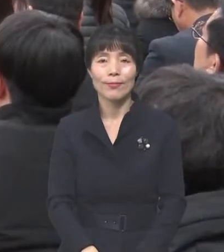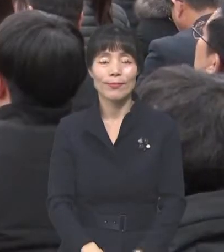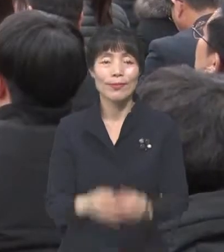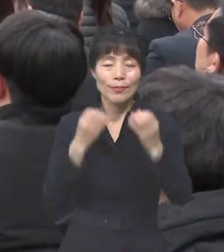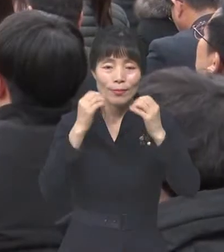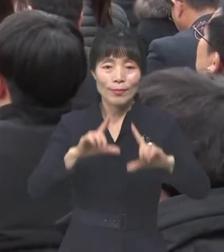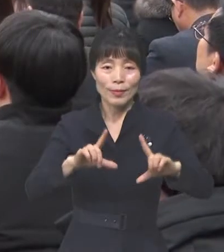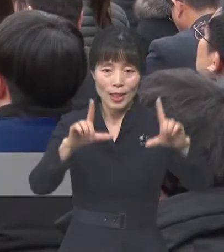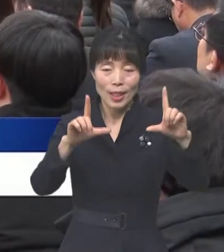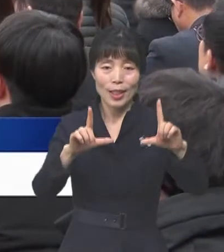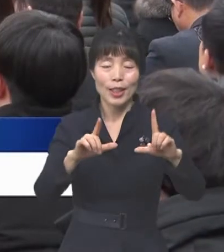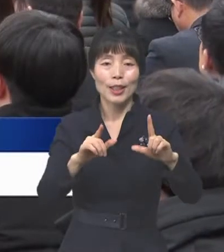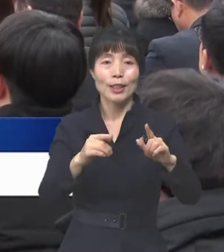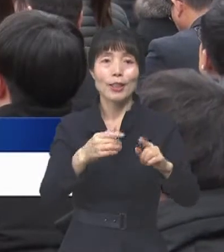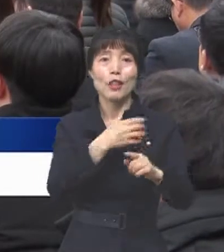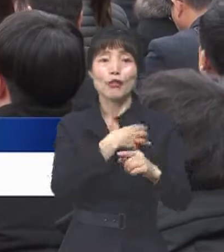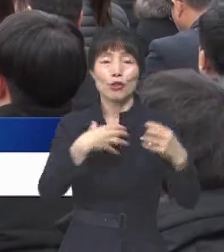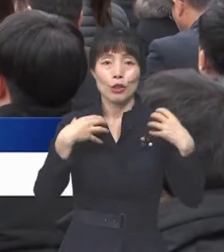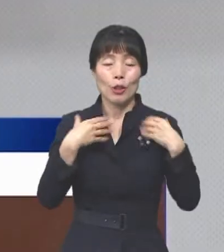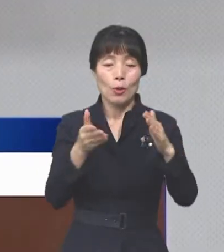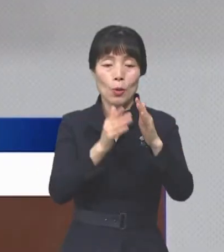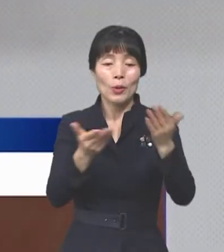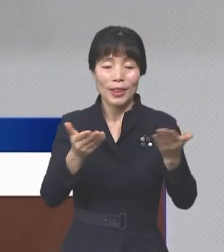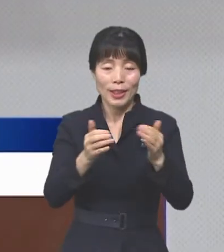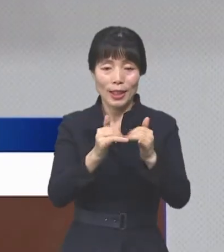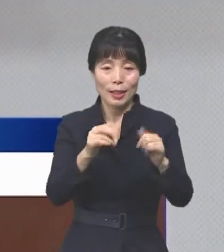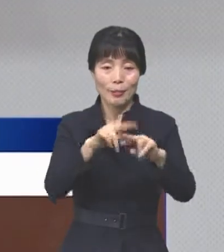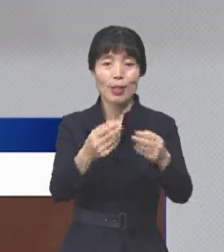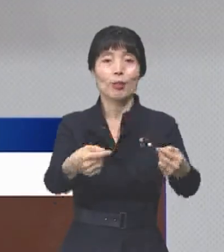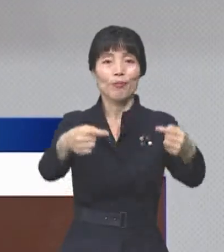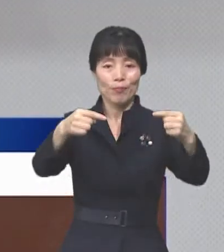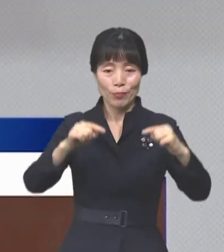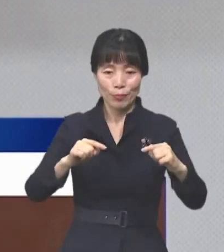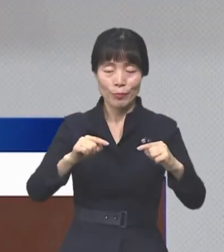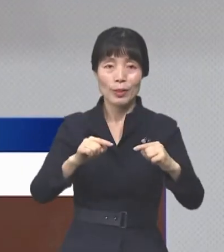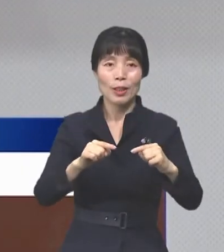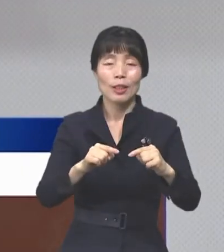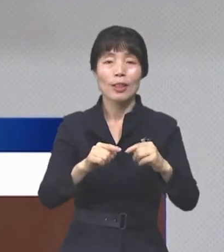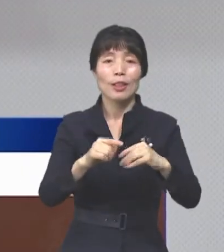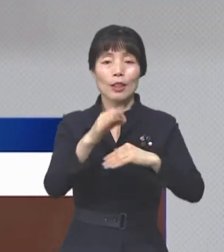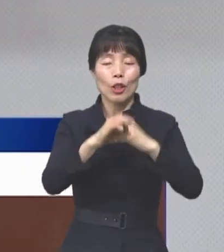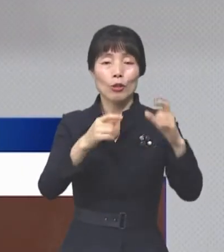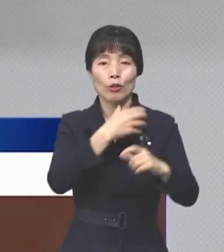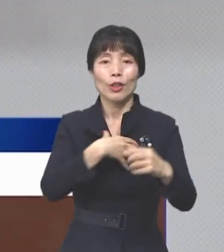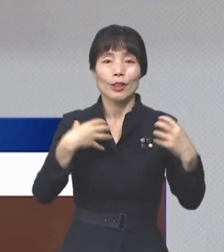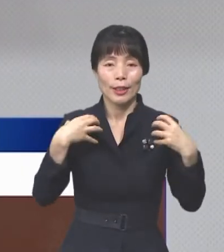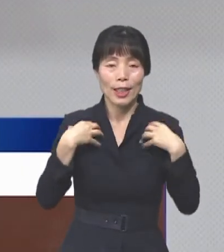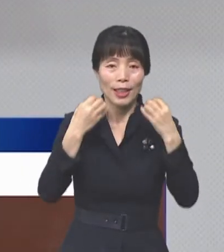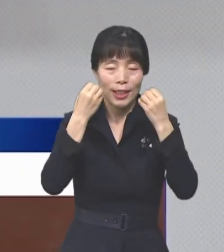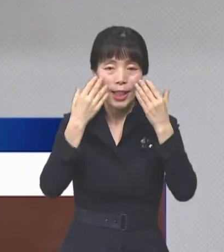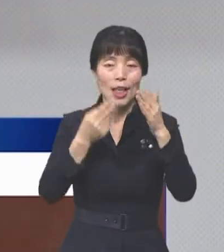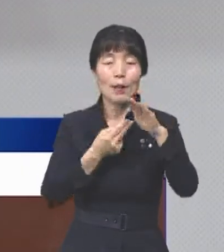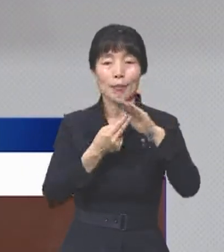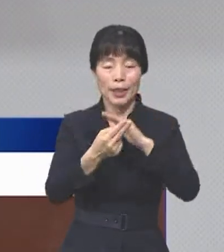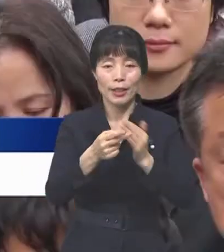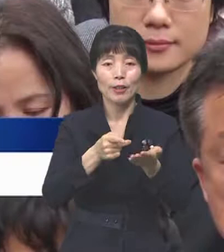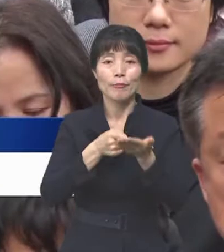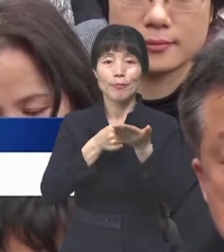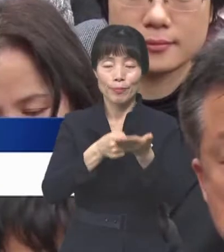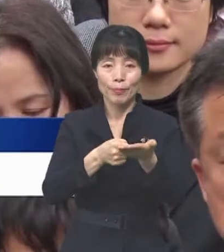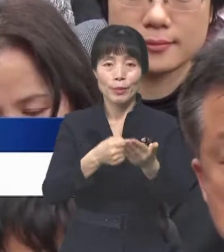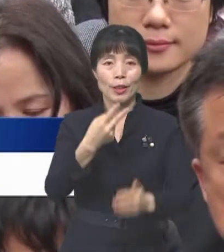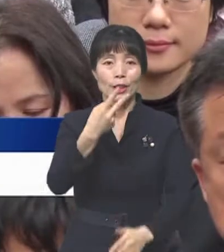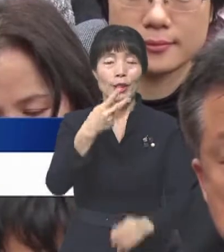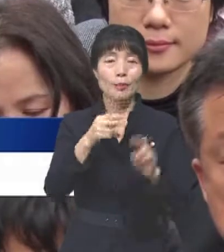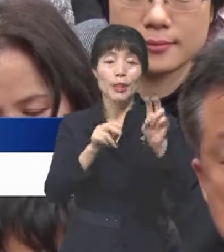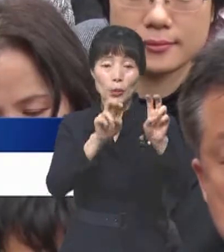새 첫날 구청 공무원들이 다 함께 모인 자리. 이재현 서구청장은 새해 비전으로 서구 2020